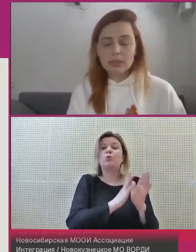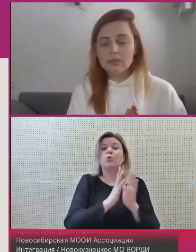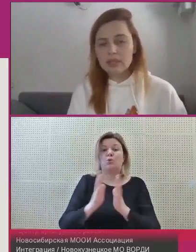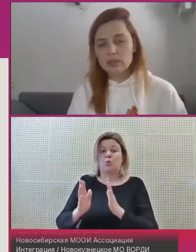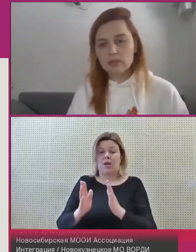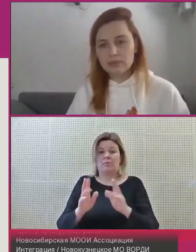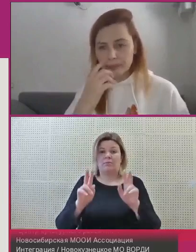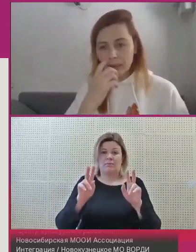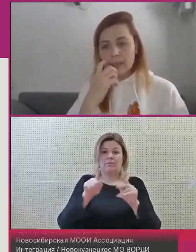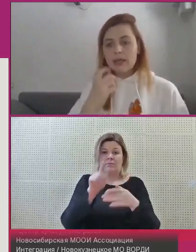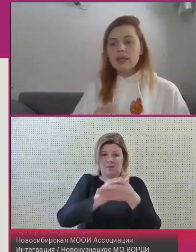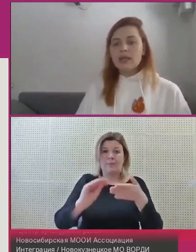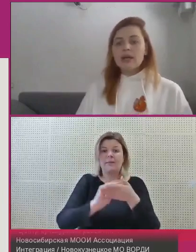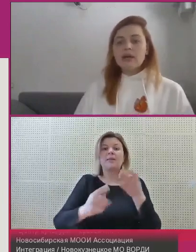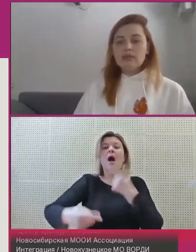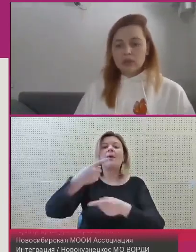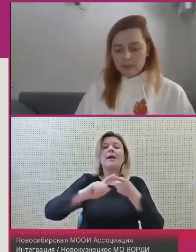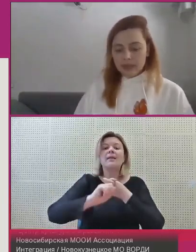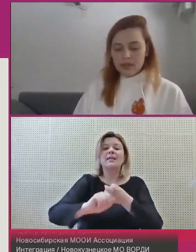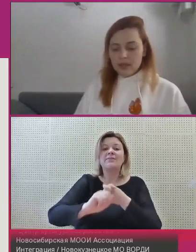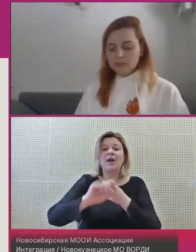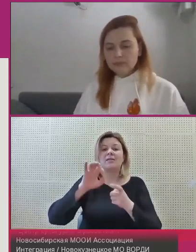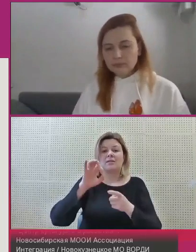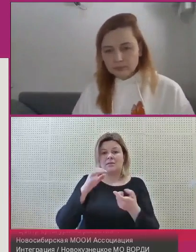благополучателей, либо там волонтер. Вот.